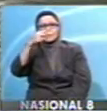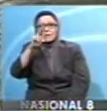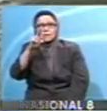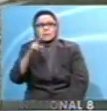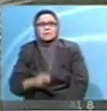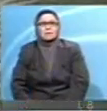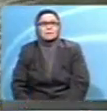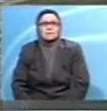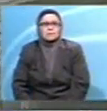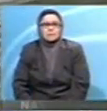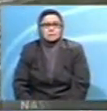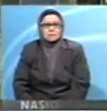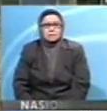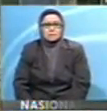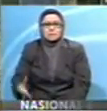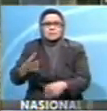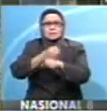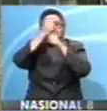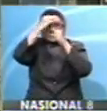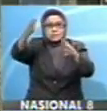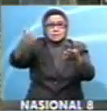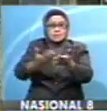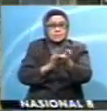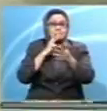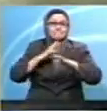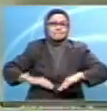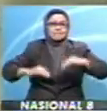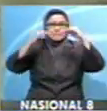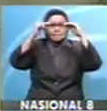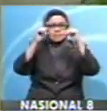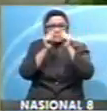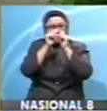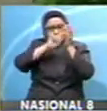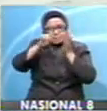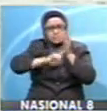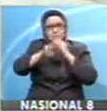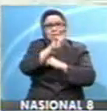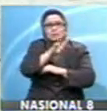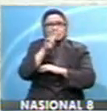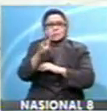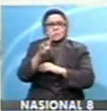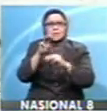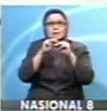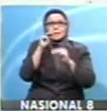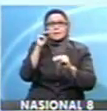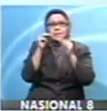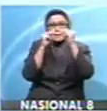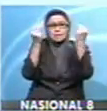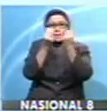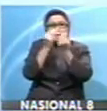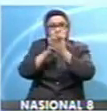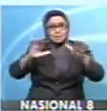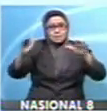ini dapatkan maklumat terkini banjir dengan melayari portal banjir Majlis keselamatan negara